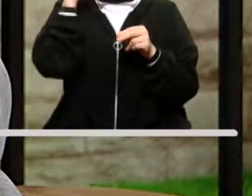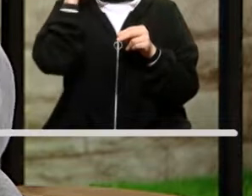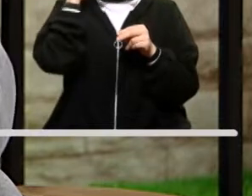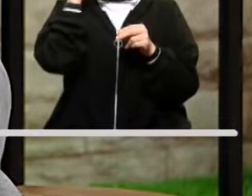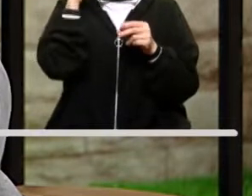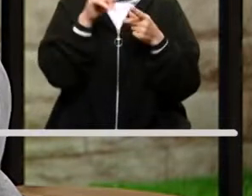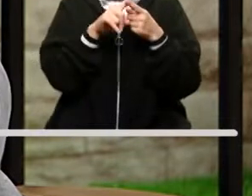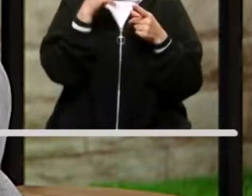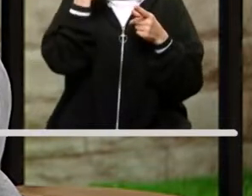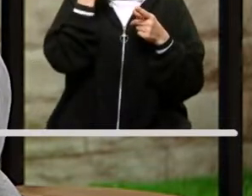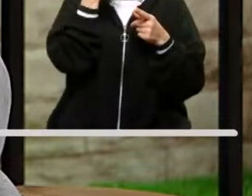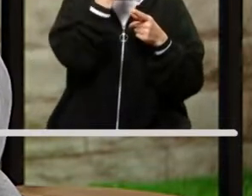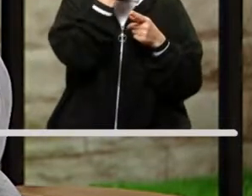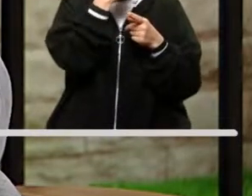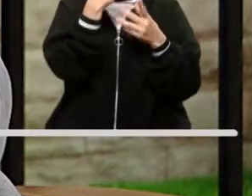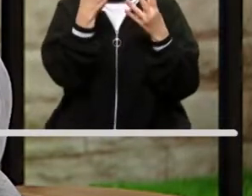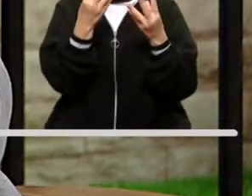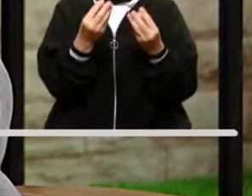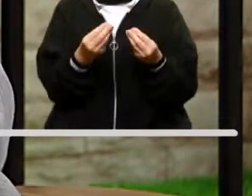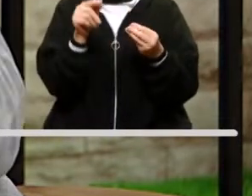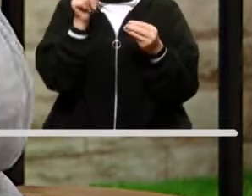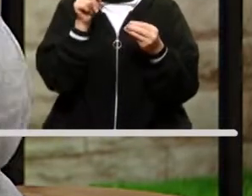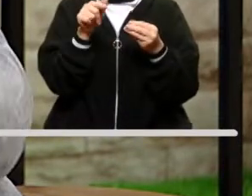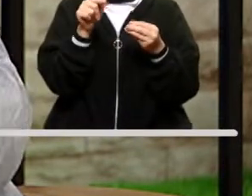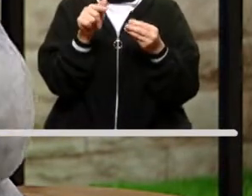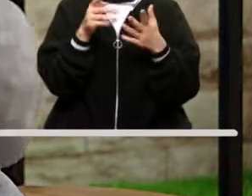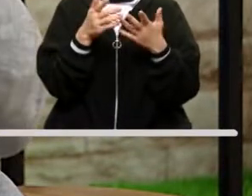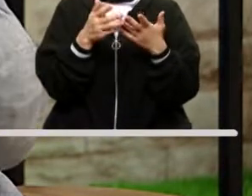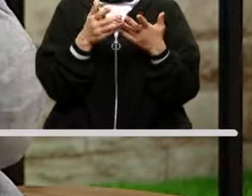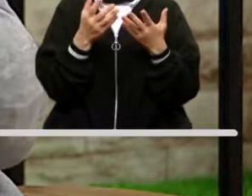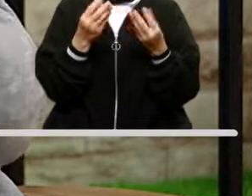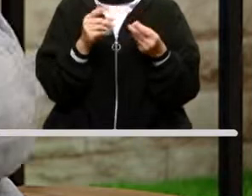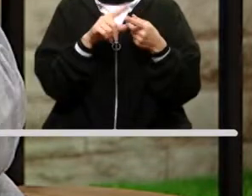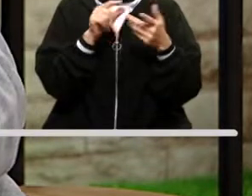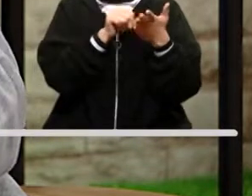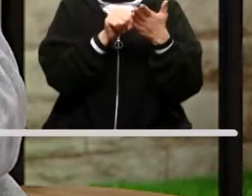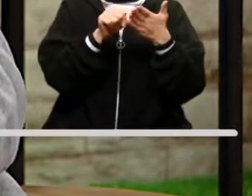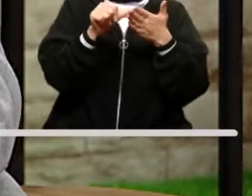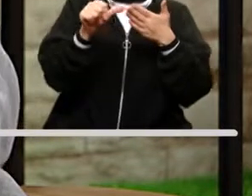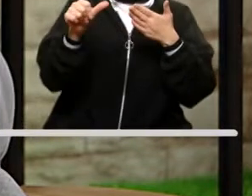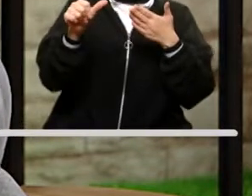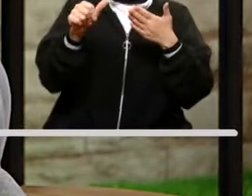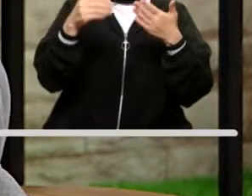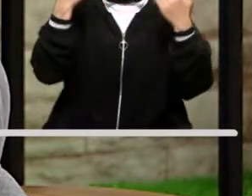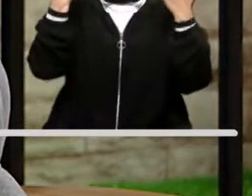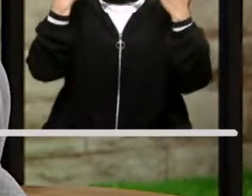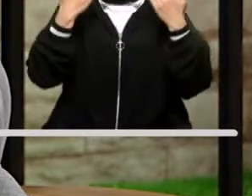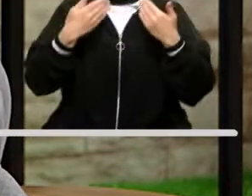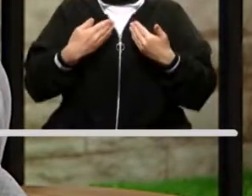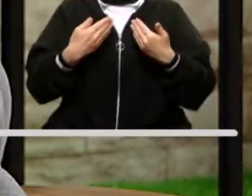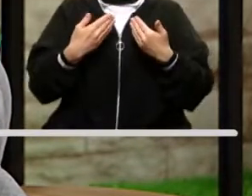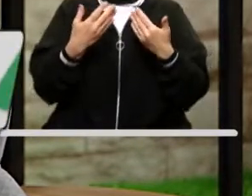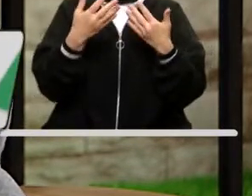bu zihinsel öğrenmedir. Ama duyu organlarımız çok devreye girerse, bütün duyu organlarımızı öğrensek de bu da edinmedir ki en kalıcı olan